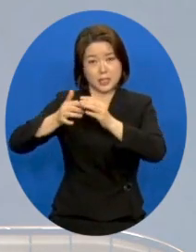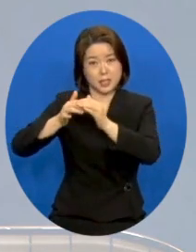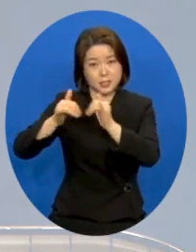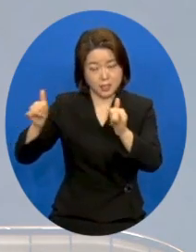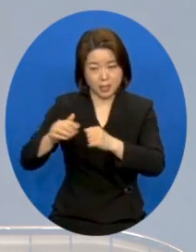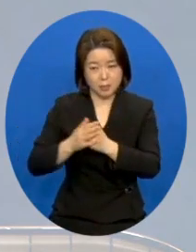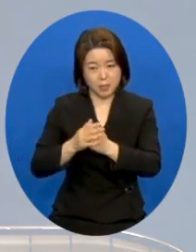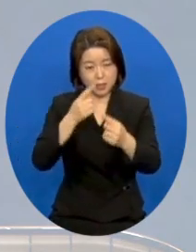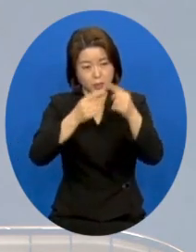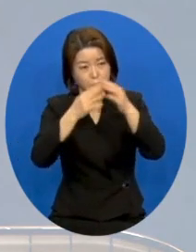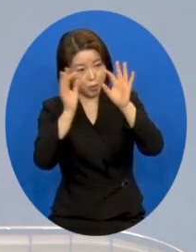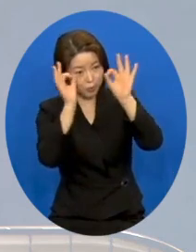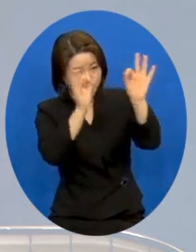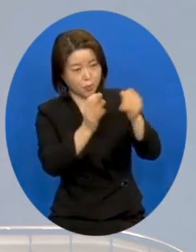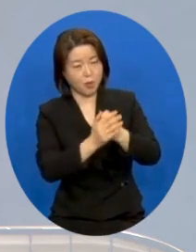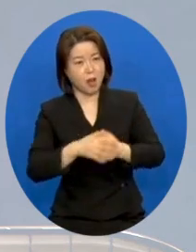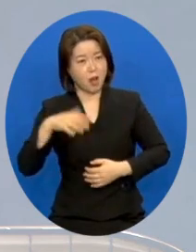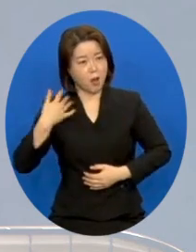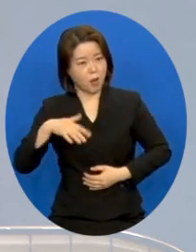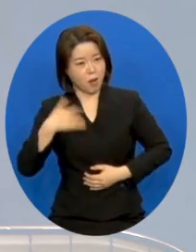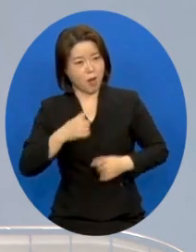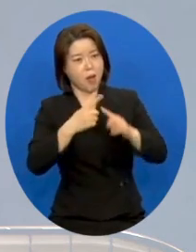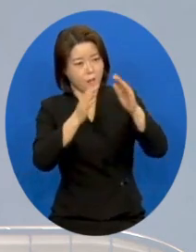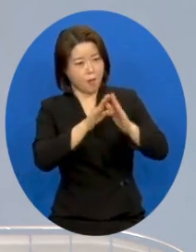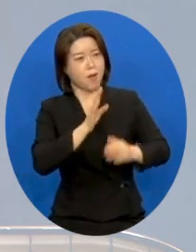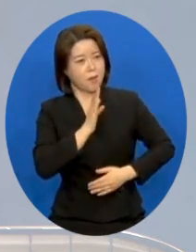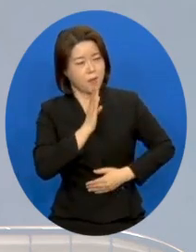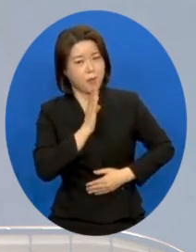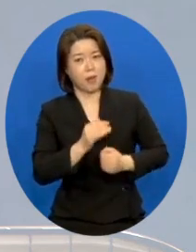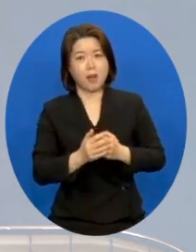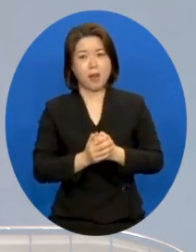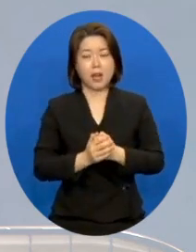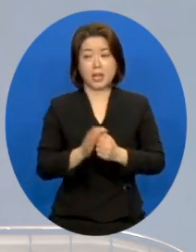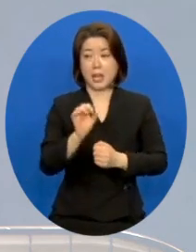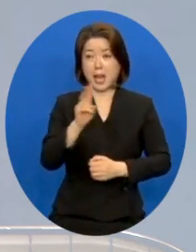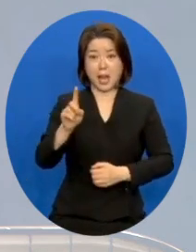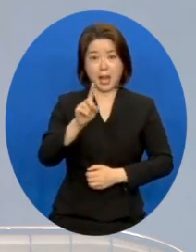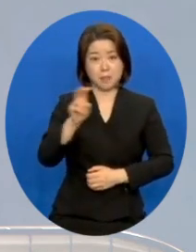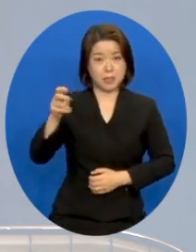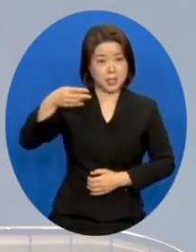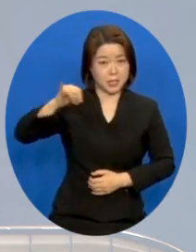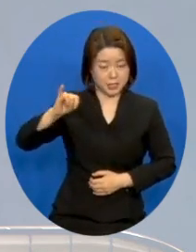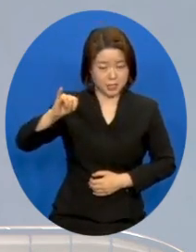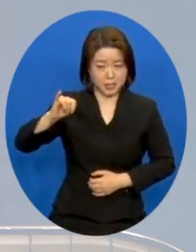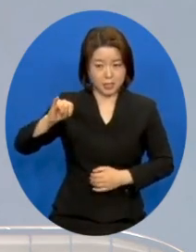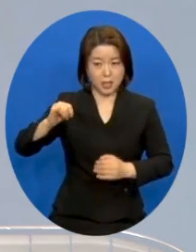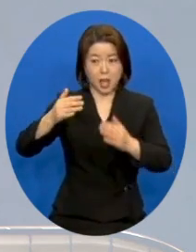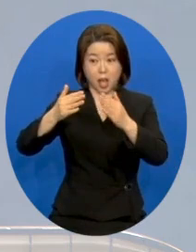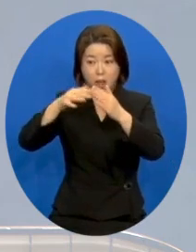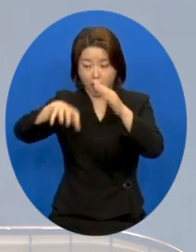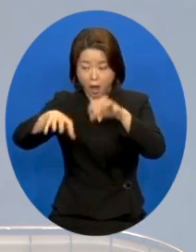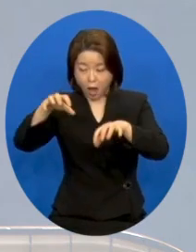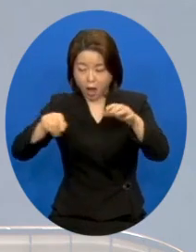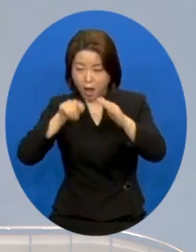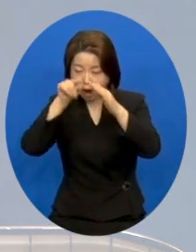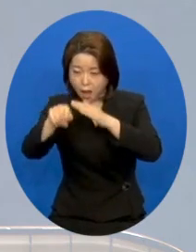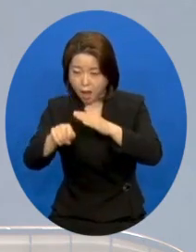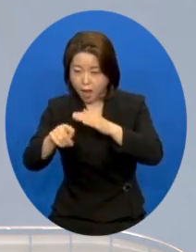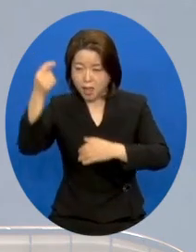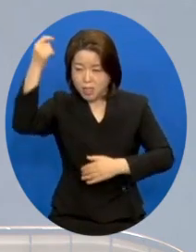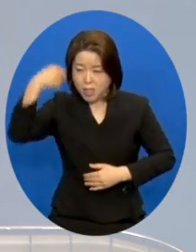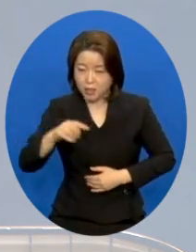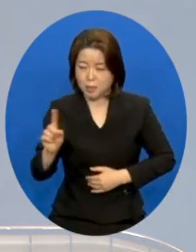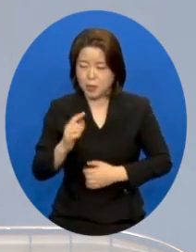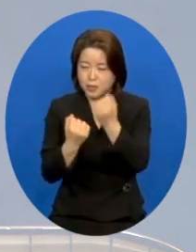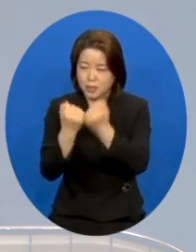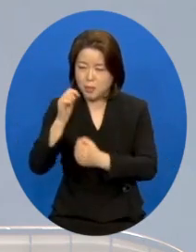보면서 와 교회 구나 아미쉬 공동체 나우리 가서 느꼈던 그 뭐라고 설명할 수